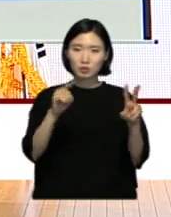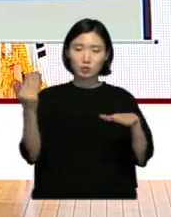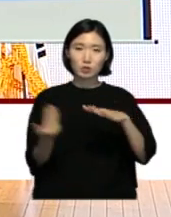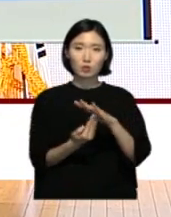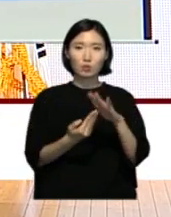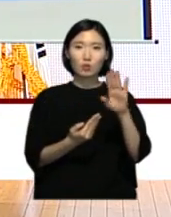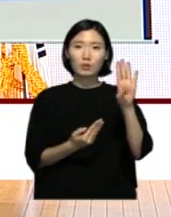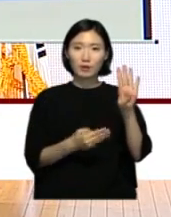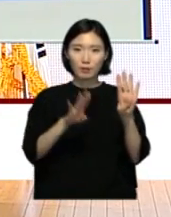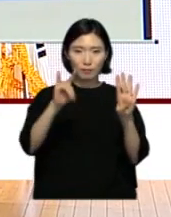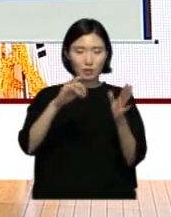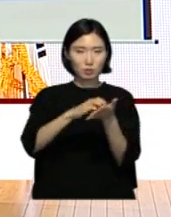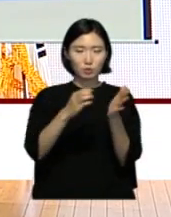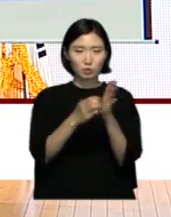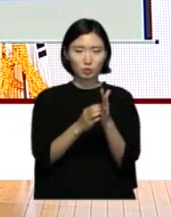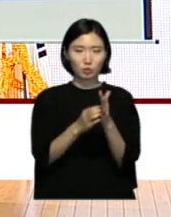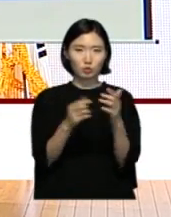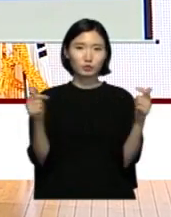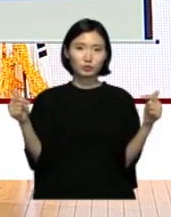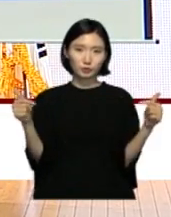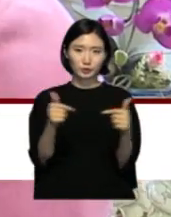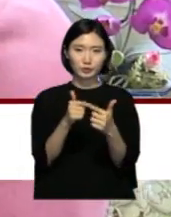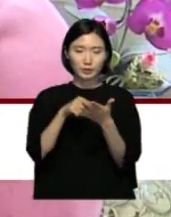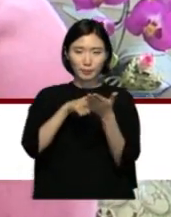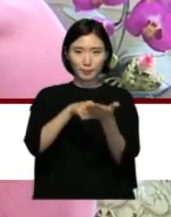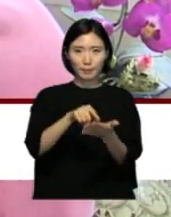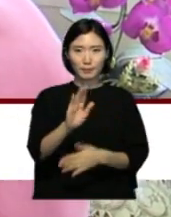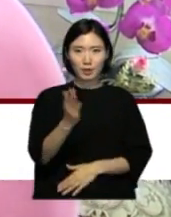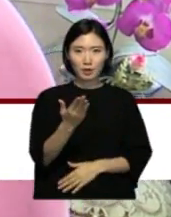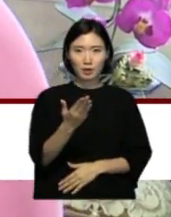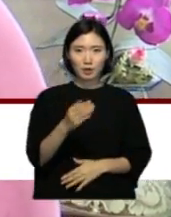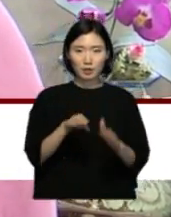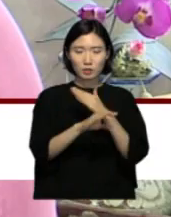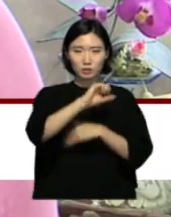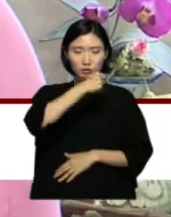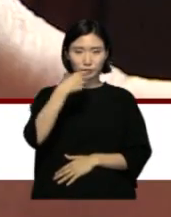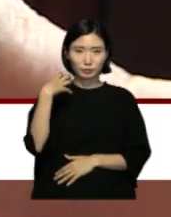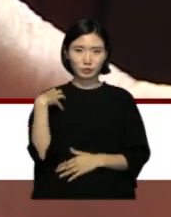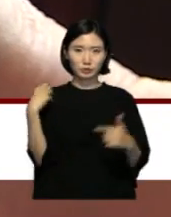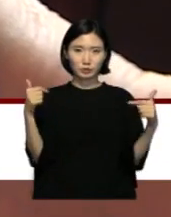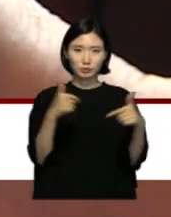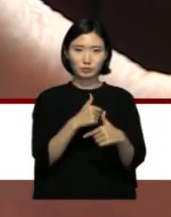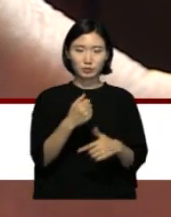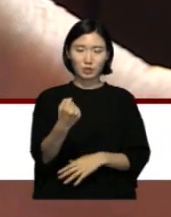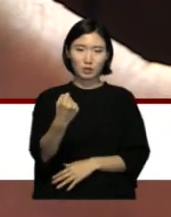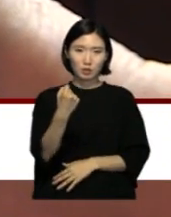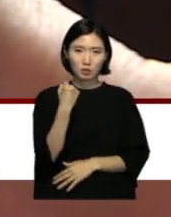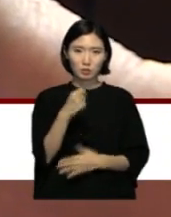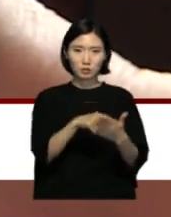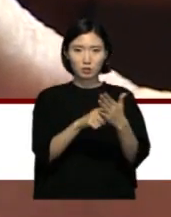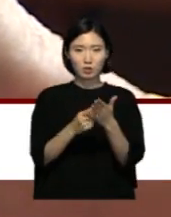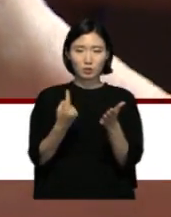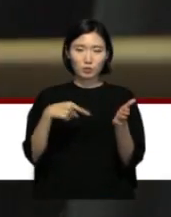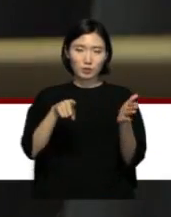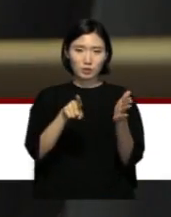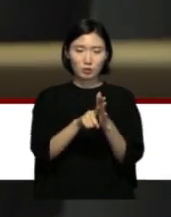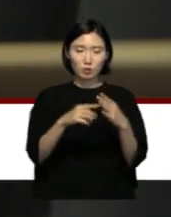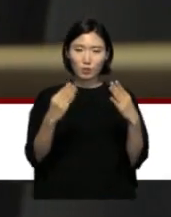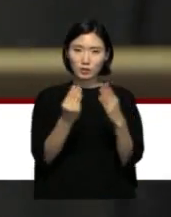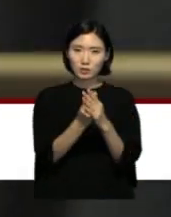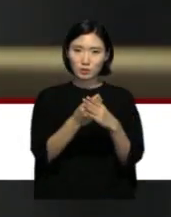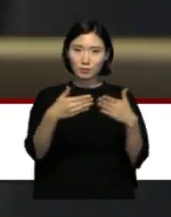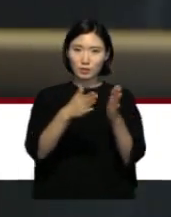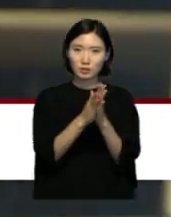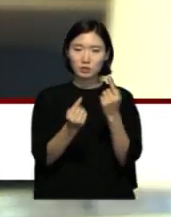4배 수준으로 완화하는 안이 제시됐습니다. 가계 부담을 줄이는 동시에 에너지 절약 유도를 위해서는 완전